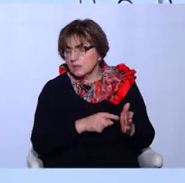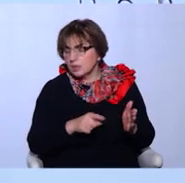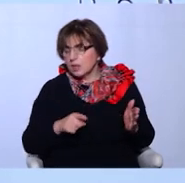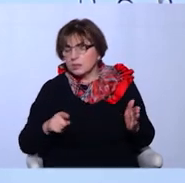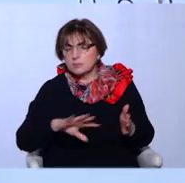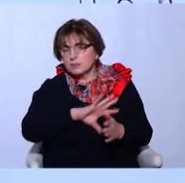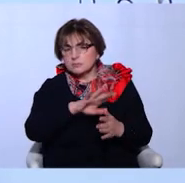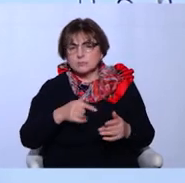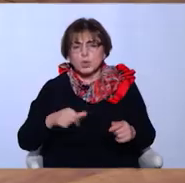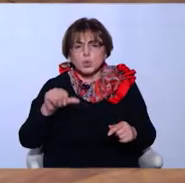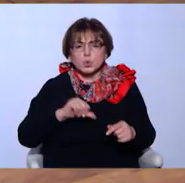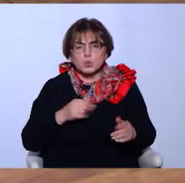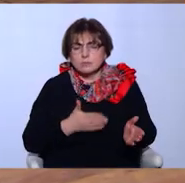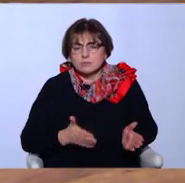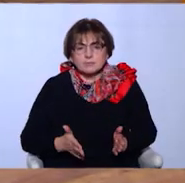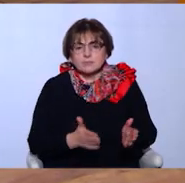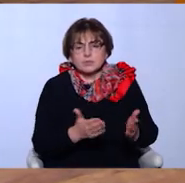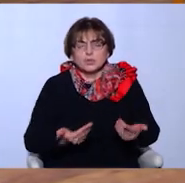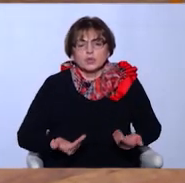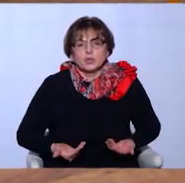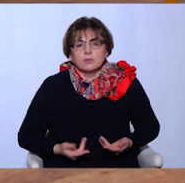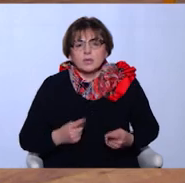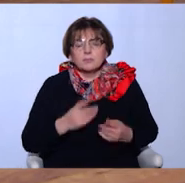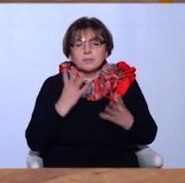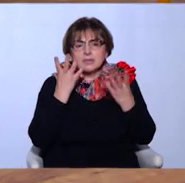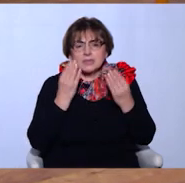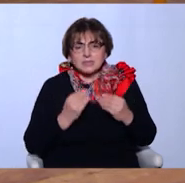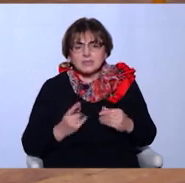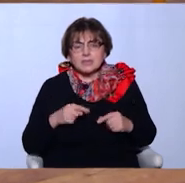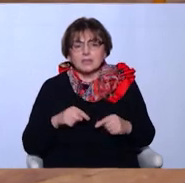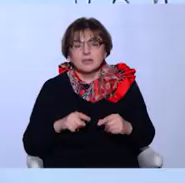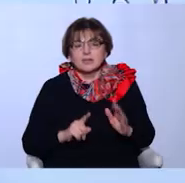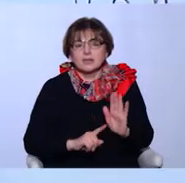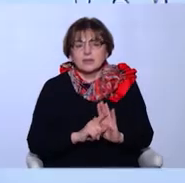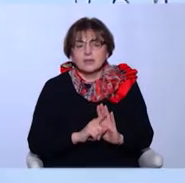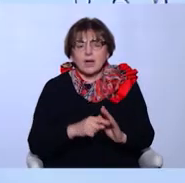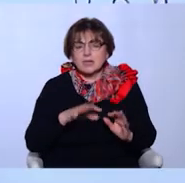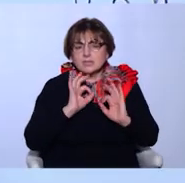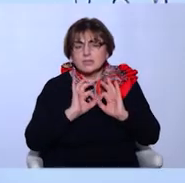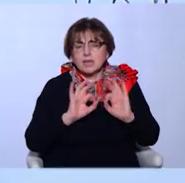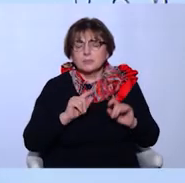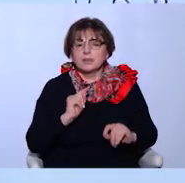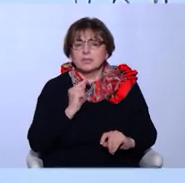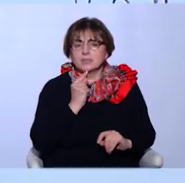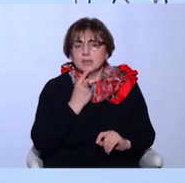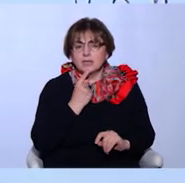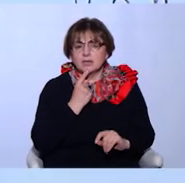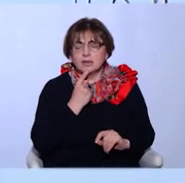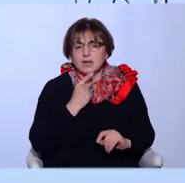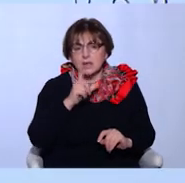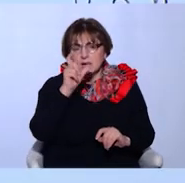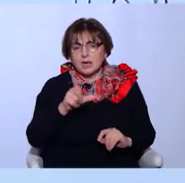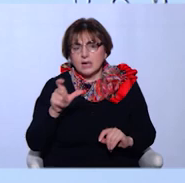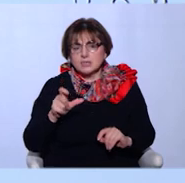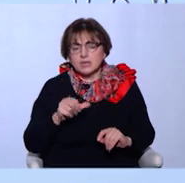მის ტრაგიკულ ისტორიას. ვაი იმ დღისა დამსწრებსა, აც სათქმელადაც ძნელია,